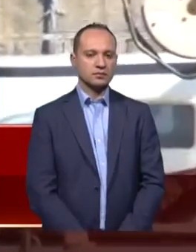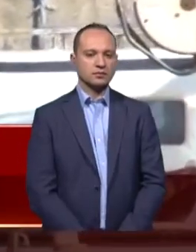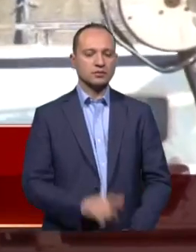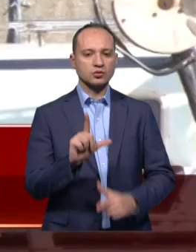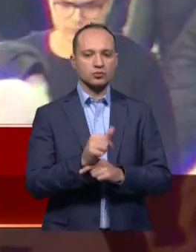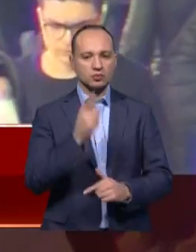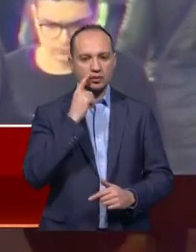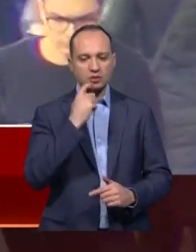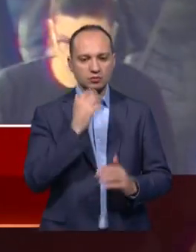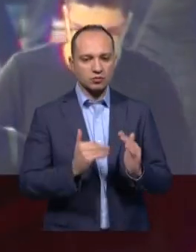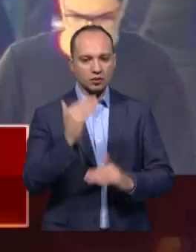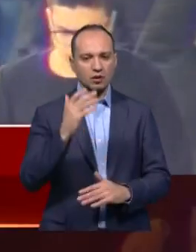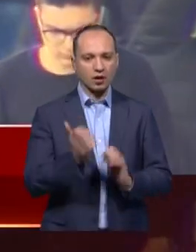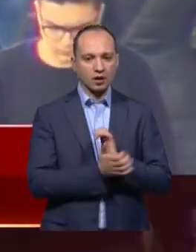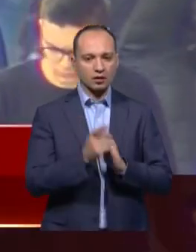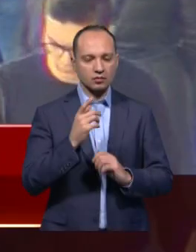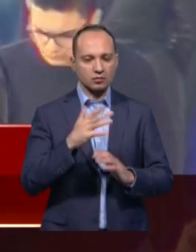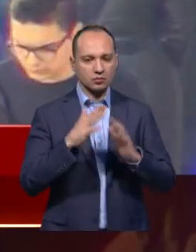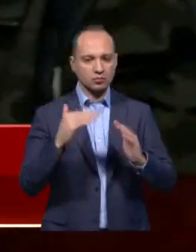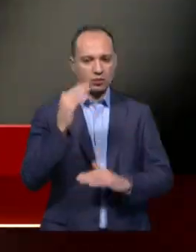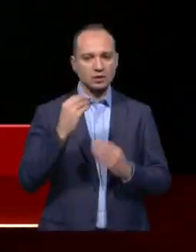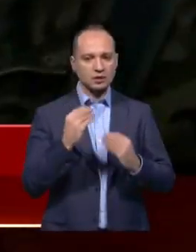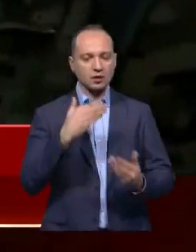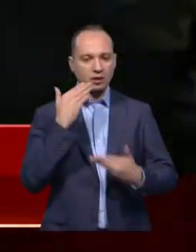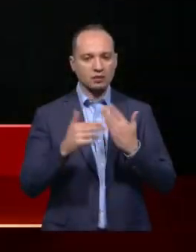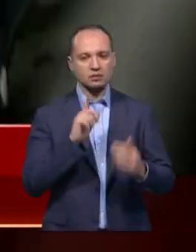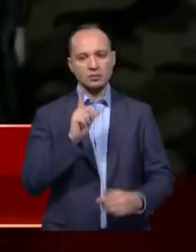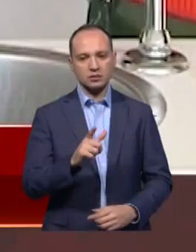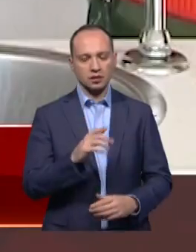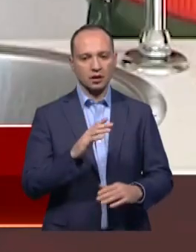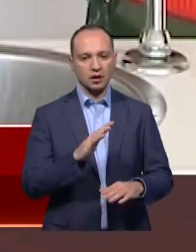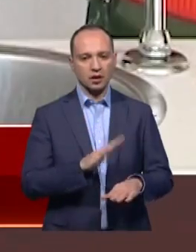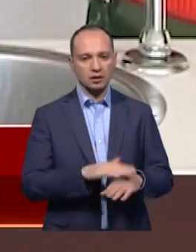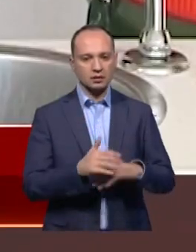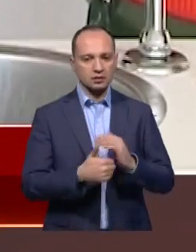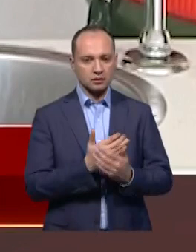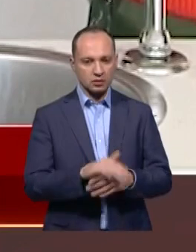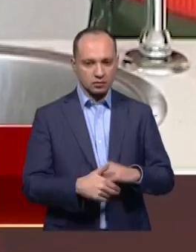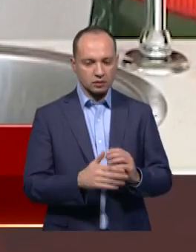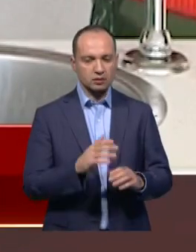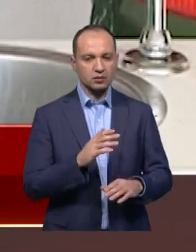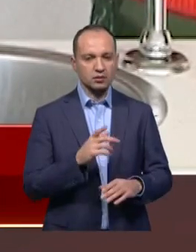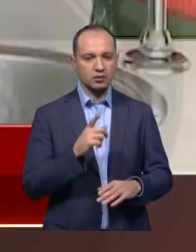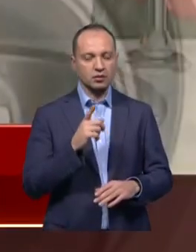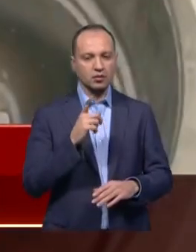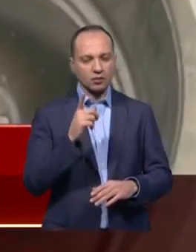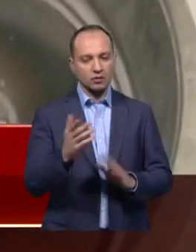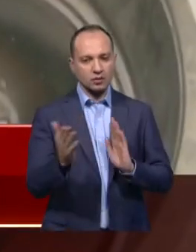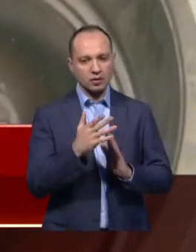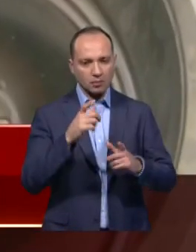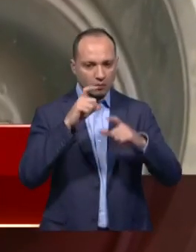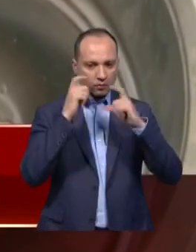uzmanlara göre ileri yaştaki aile büyüklerine bu süreci ya anlatılması gerekiyor ellerini sabunla yıka öyle bu